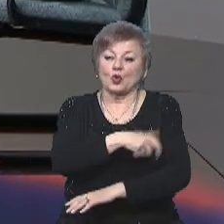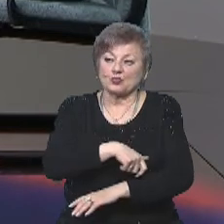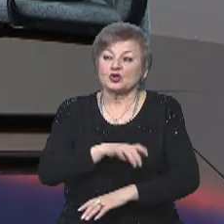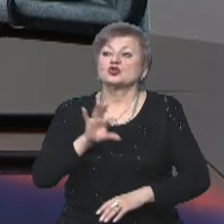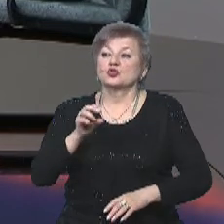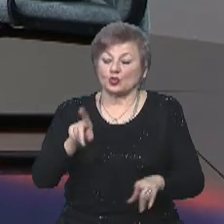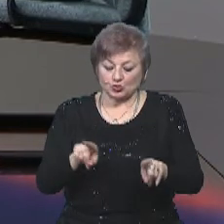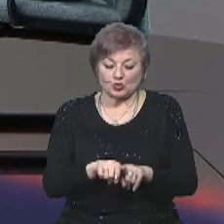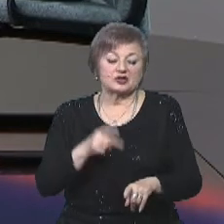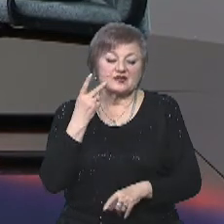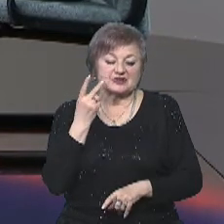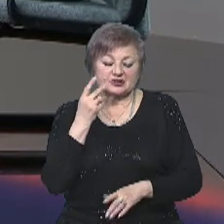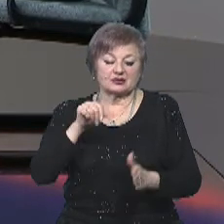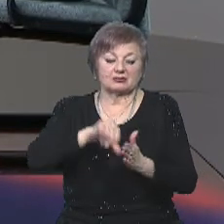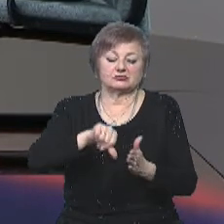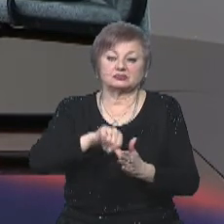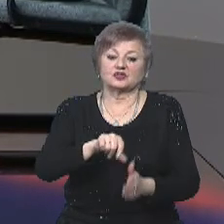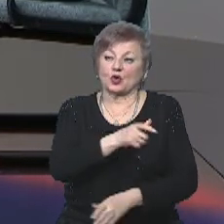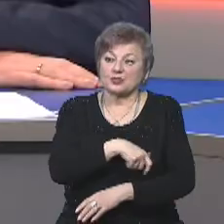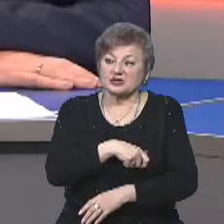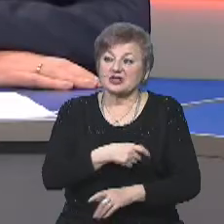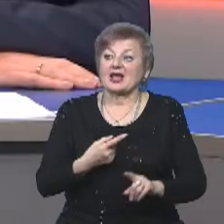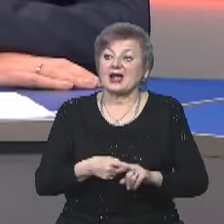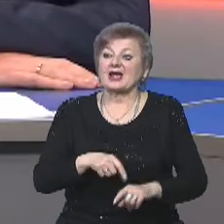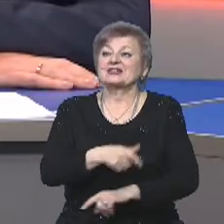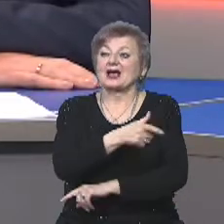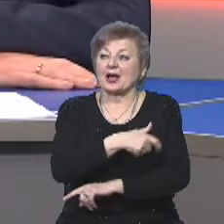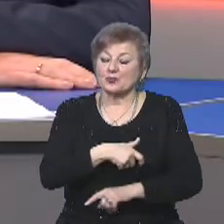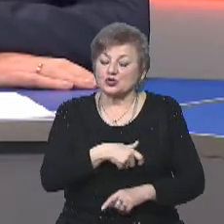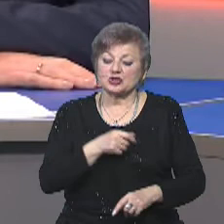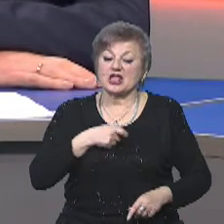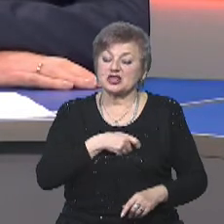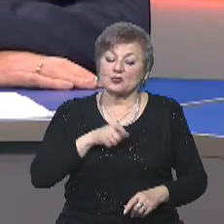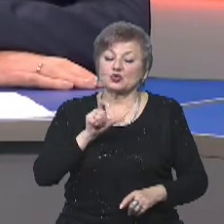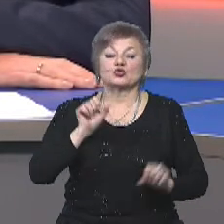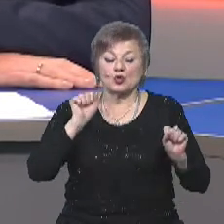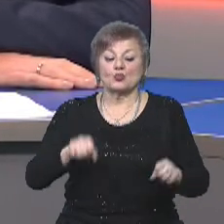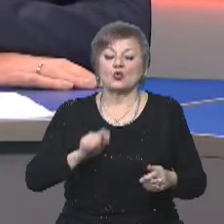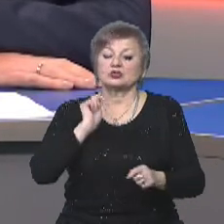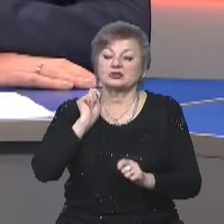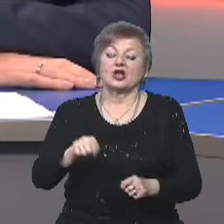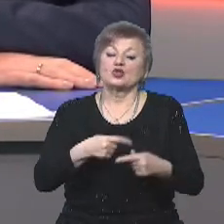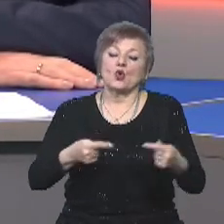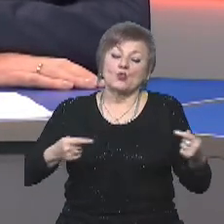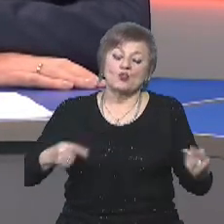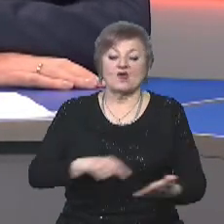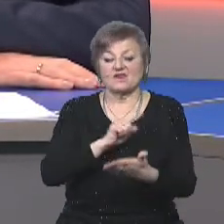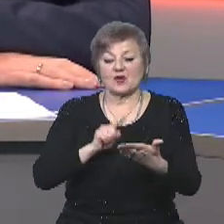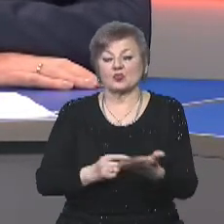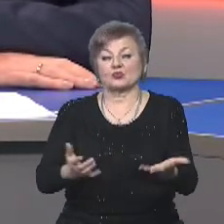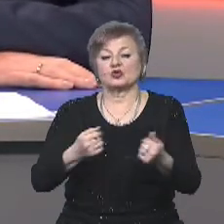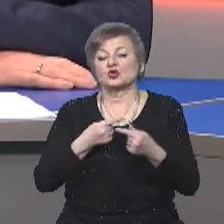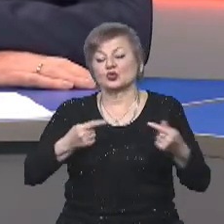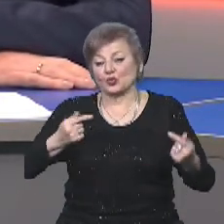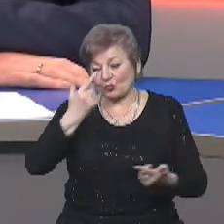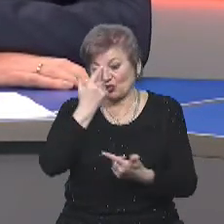тоже практически всегда там бывает. И эта комиссия депутатов, которая может задать любой вопрос, получить любую информацию, у